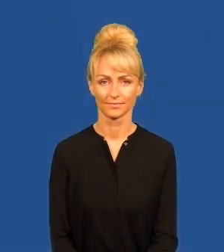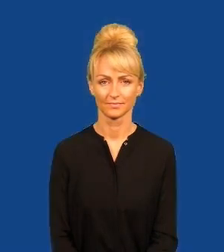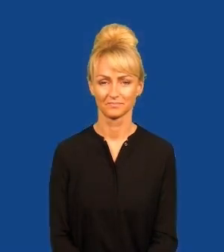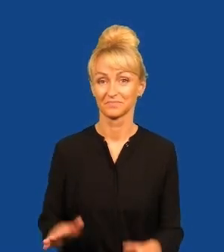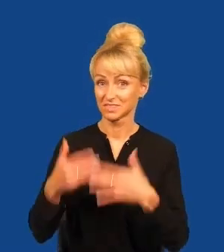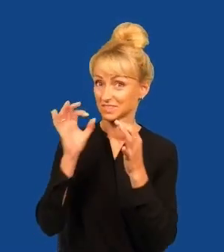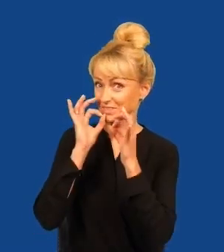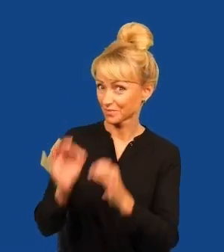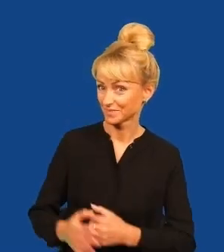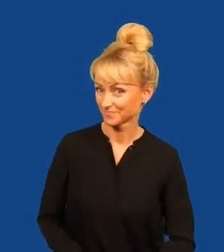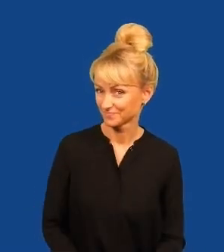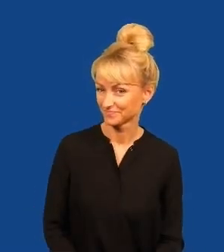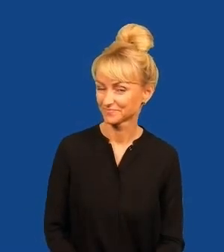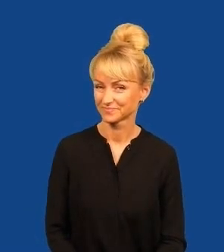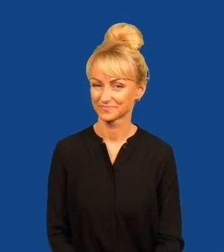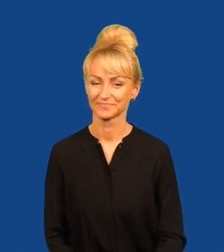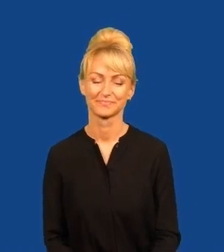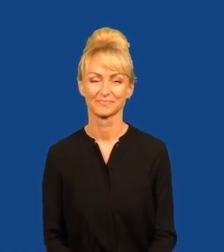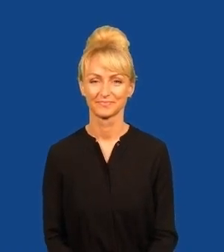Dzień dobry.